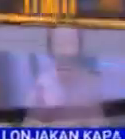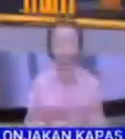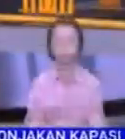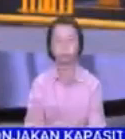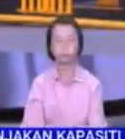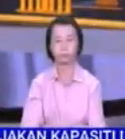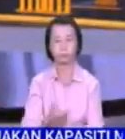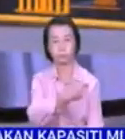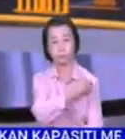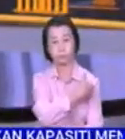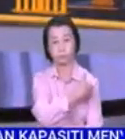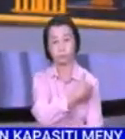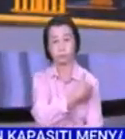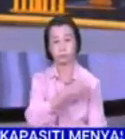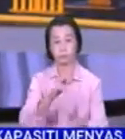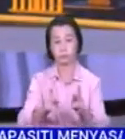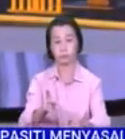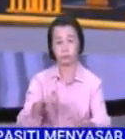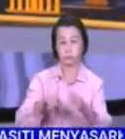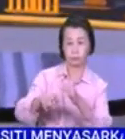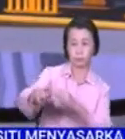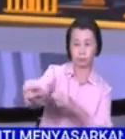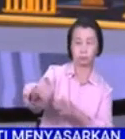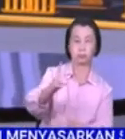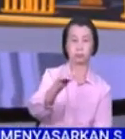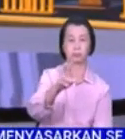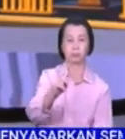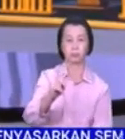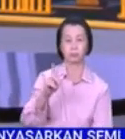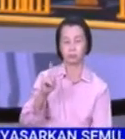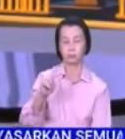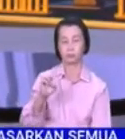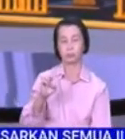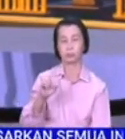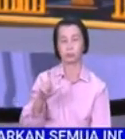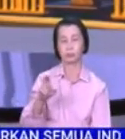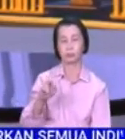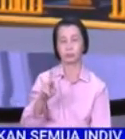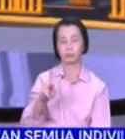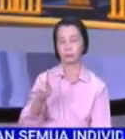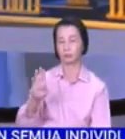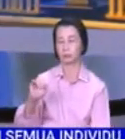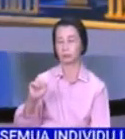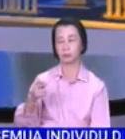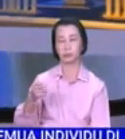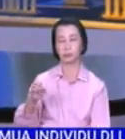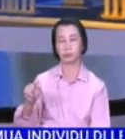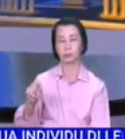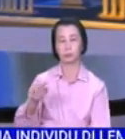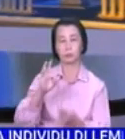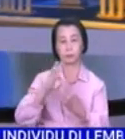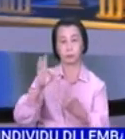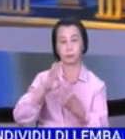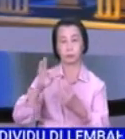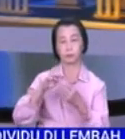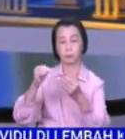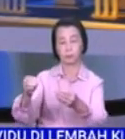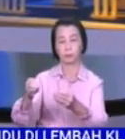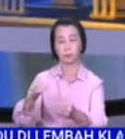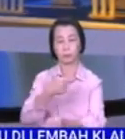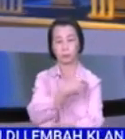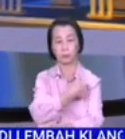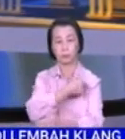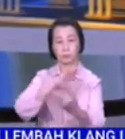100 dos vaksin diberi kepada penduduk dalam kawasan Dun Teluk Bahang, Pulau Pinang menerusi program mobilisasi vaksin